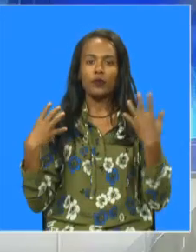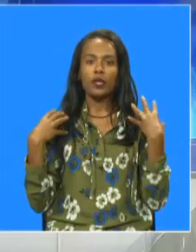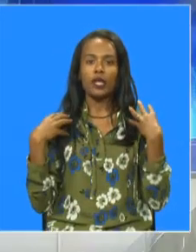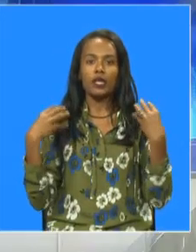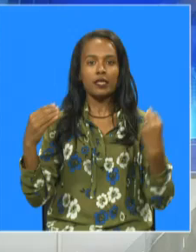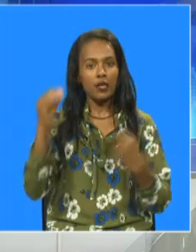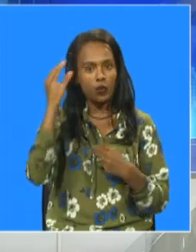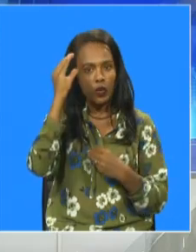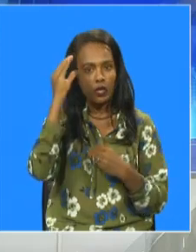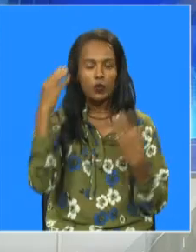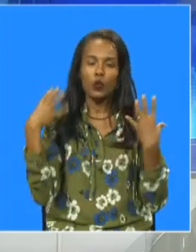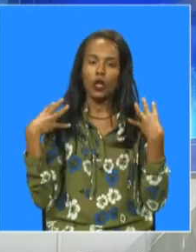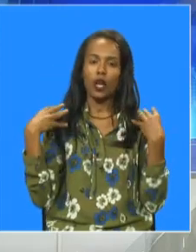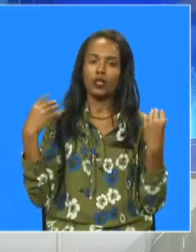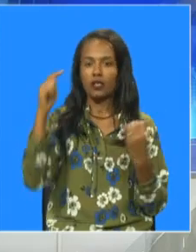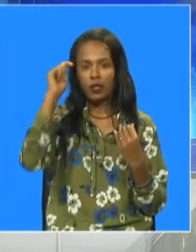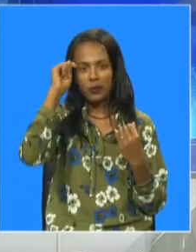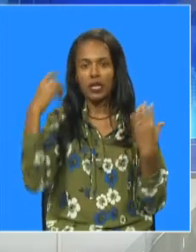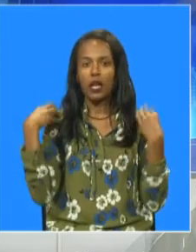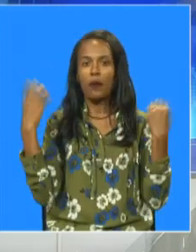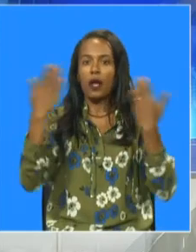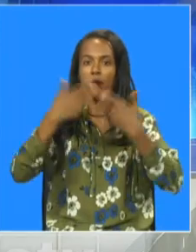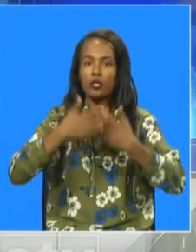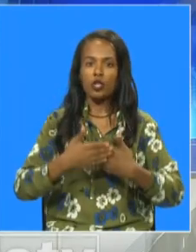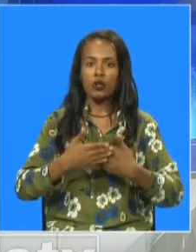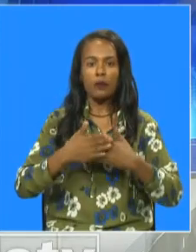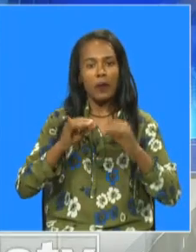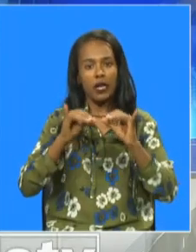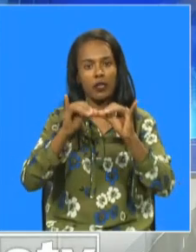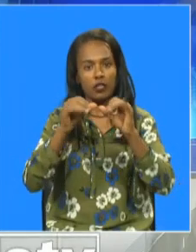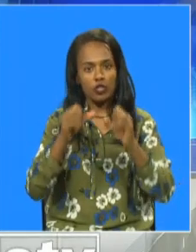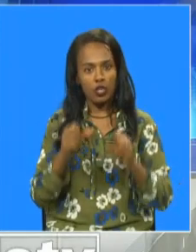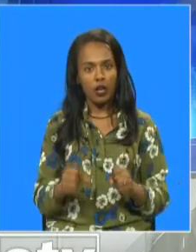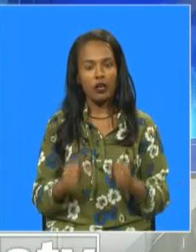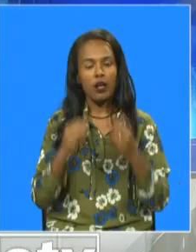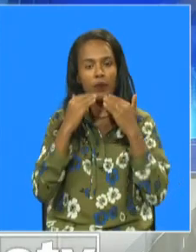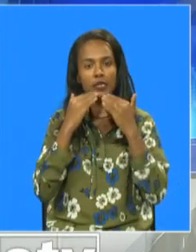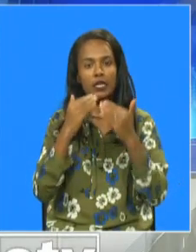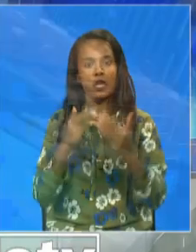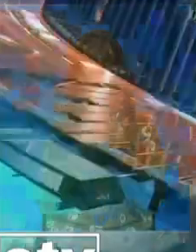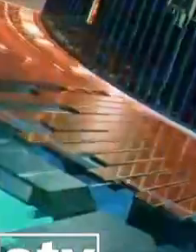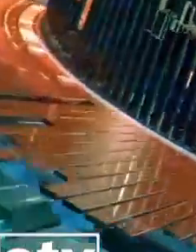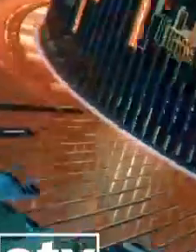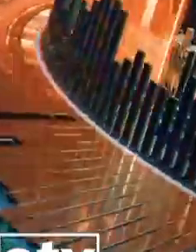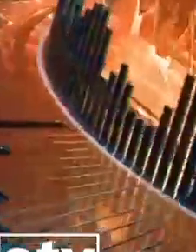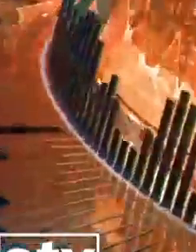ተነስተልኝ ናቸው። ተነስተልን ተመስገን እንደምናመሽ። አይ መስገን መቀጠል ይችላል። አመሰግናለሁ።